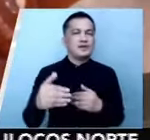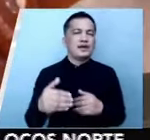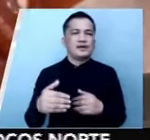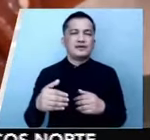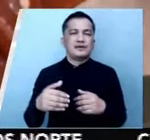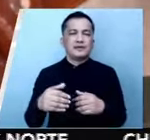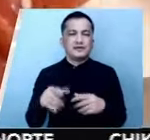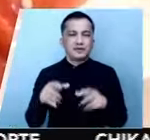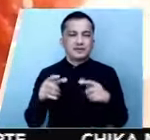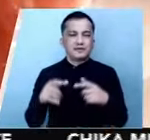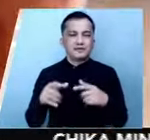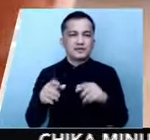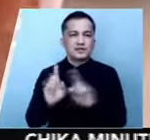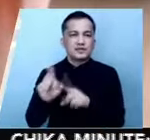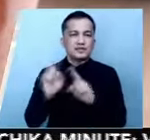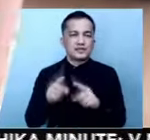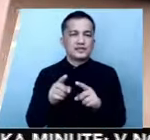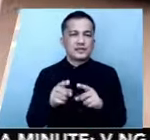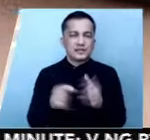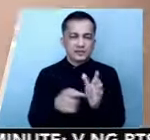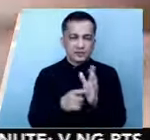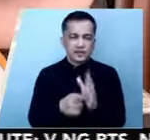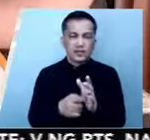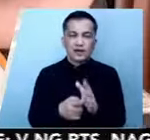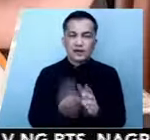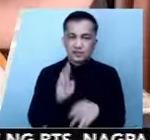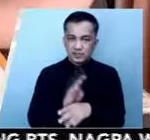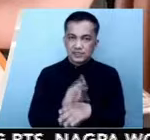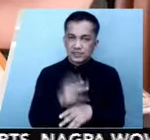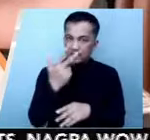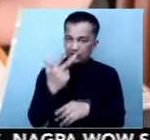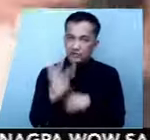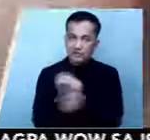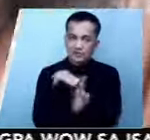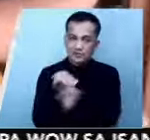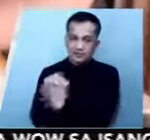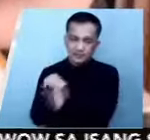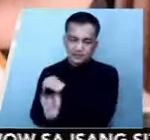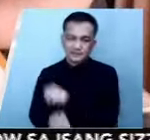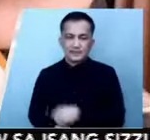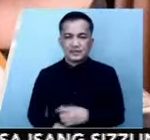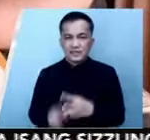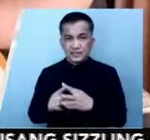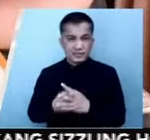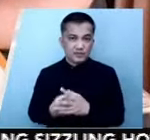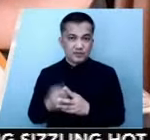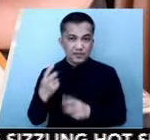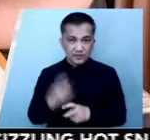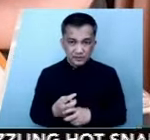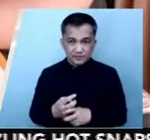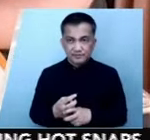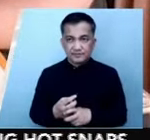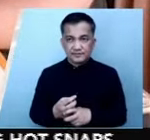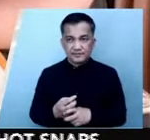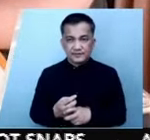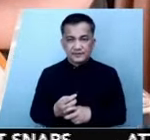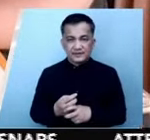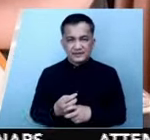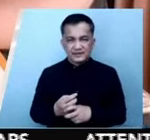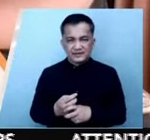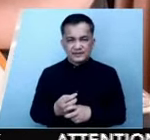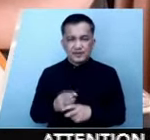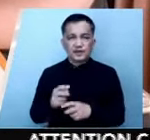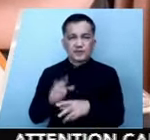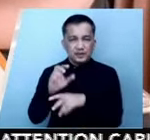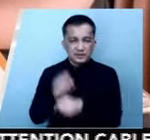ang kanilang business may tatlong branches na ngayon. Sa simula lang talaga siya mahirap. Parang gamay mo na talaga